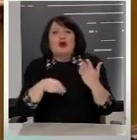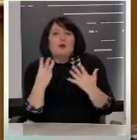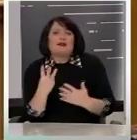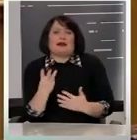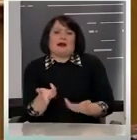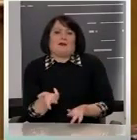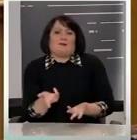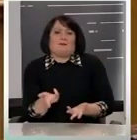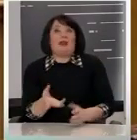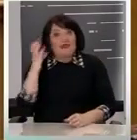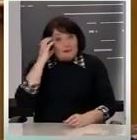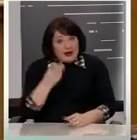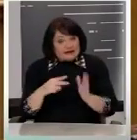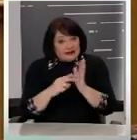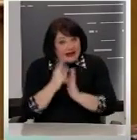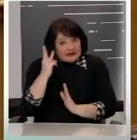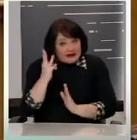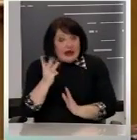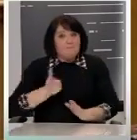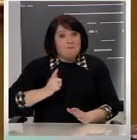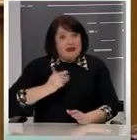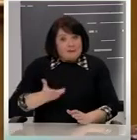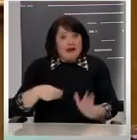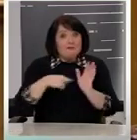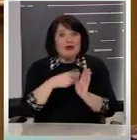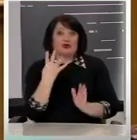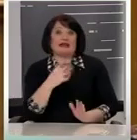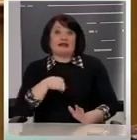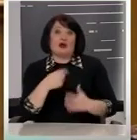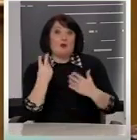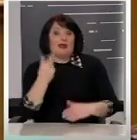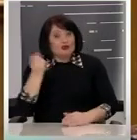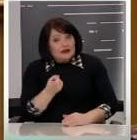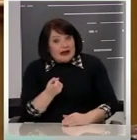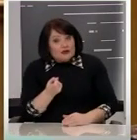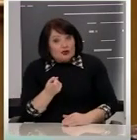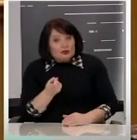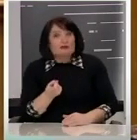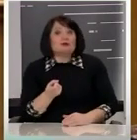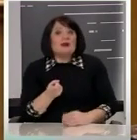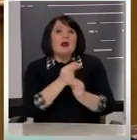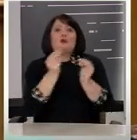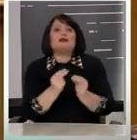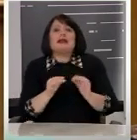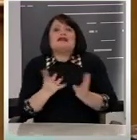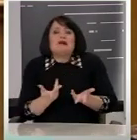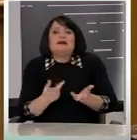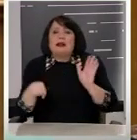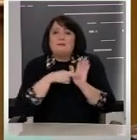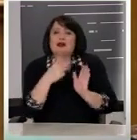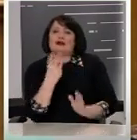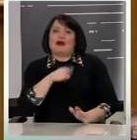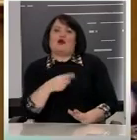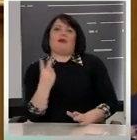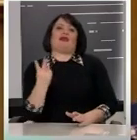7,3. Να θυμίσω ότι το 2013 η πρόβλεψη ήταν μείον 4,2 και ήταν το αποτέλεσμα μείον